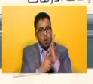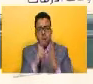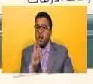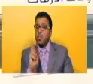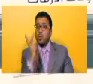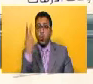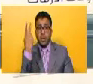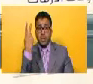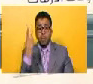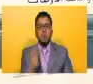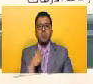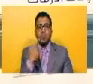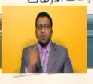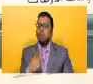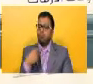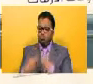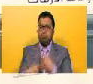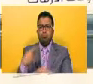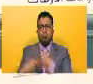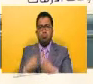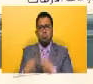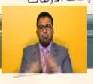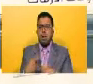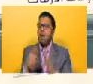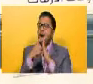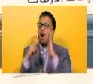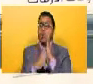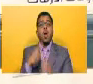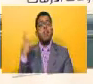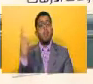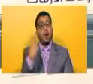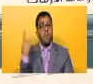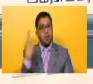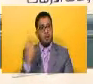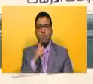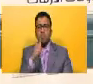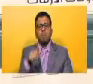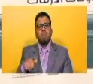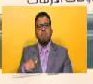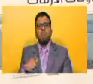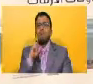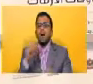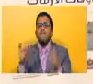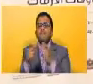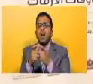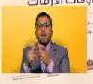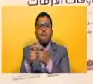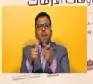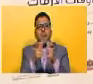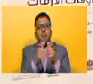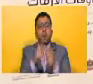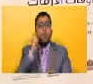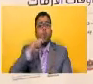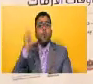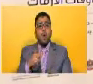وتطويرها لتجاري القوانين الدولية، وأيضا تكوين فرق عملية وطنية